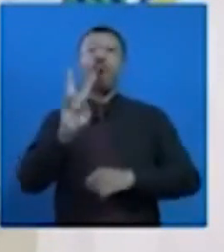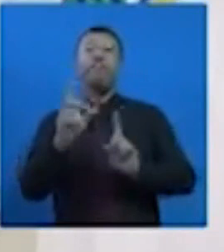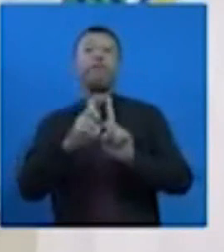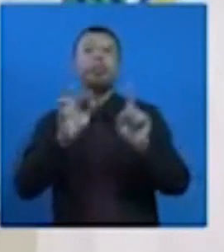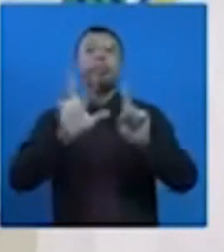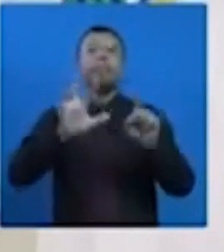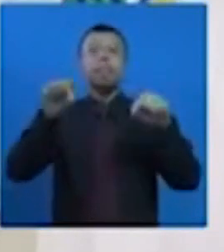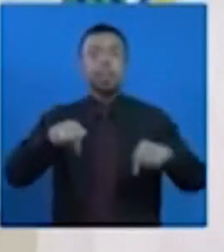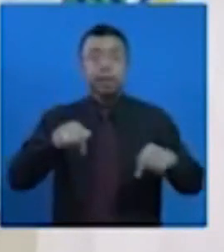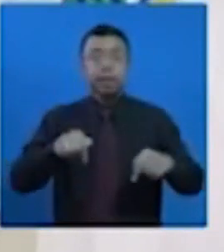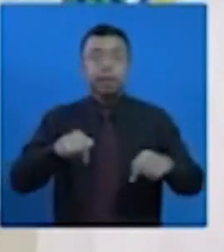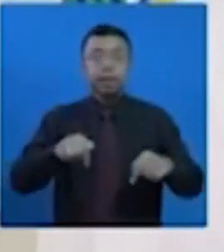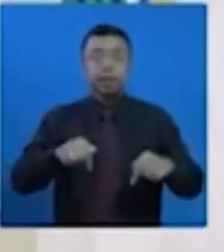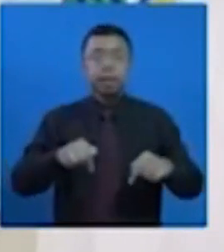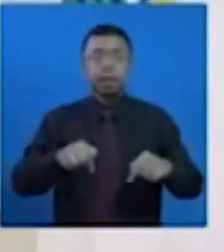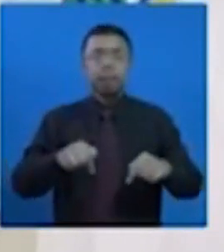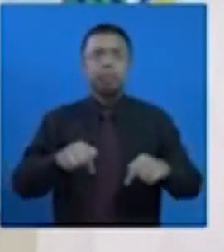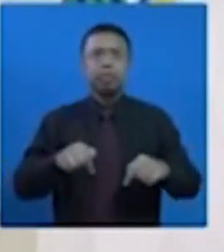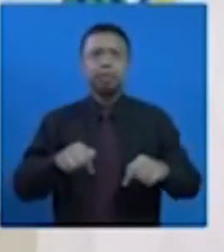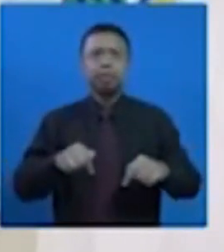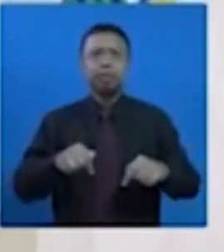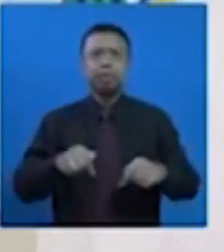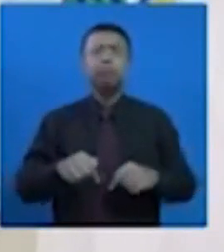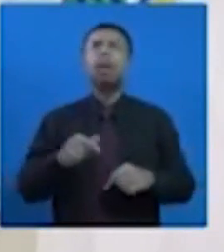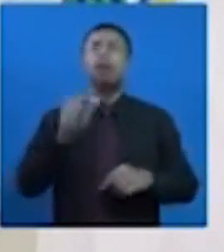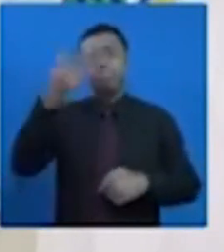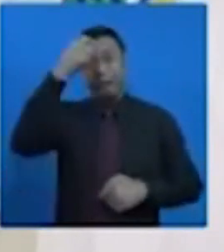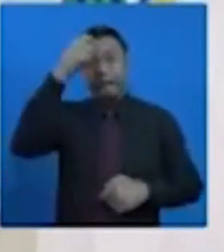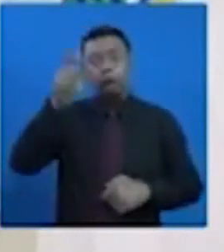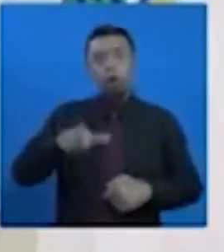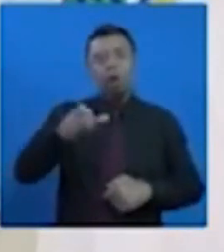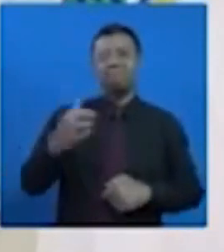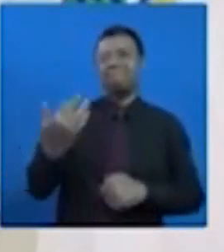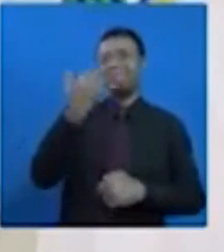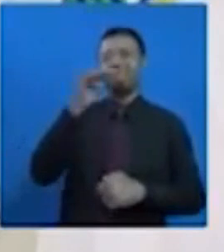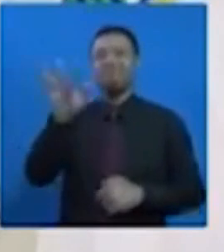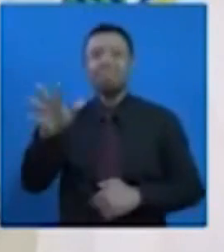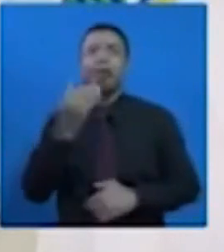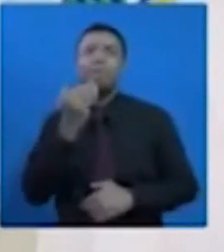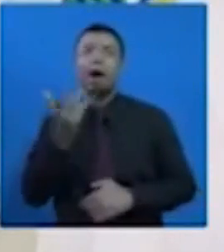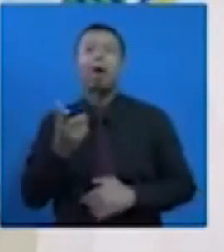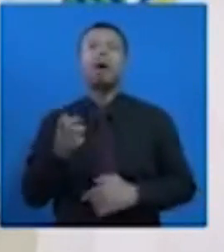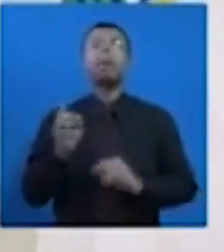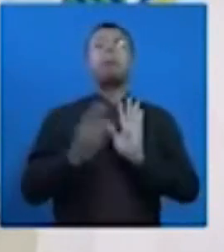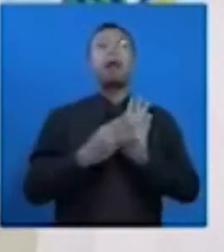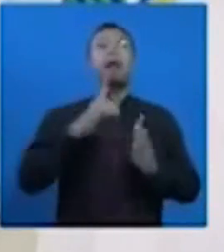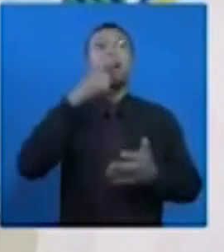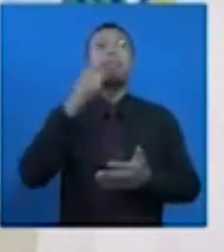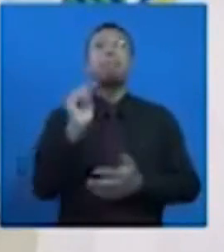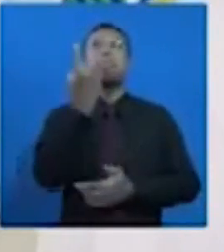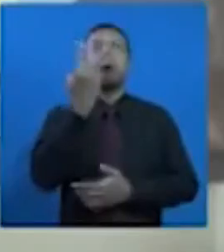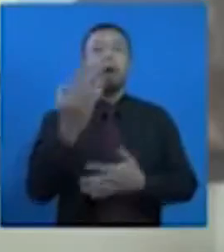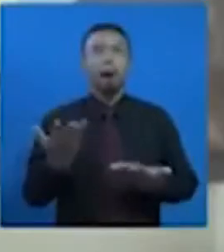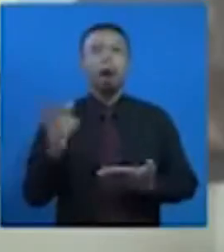ini yang merupakan penyakit menular problem utamanya adalah